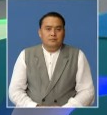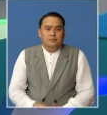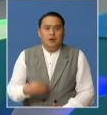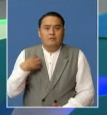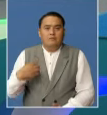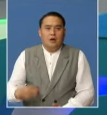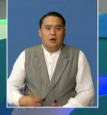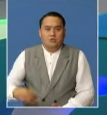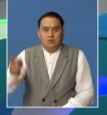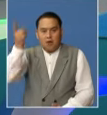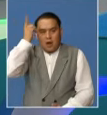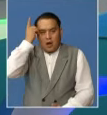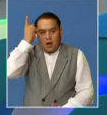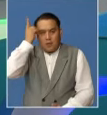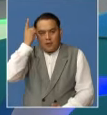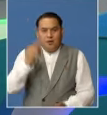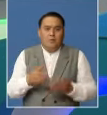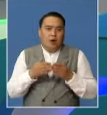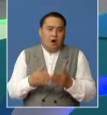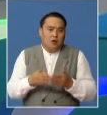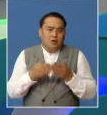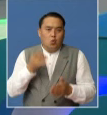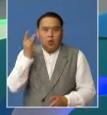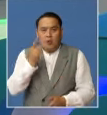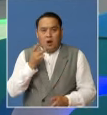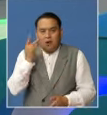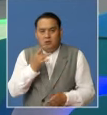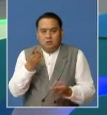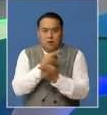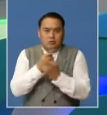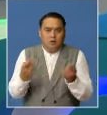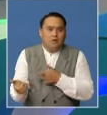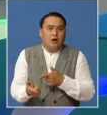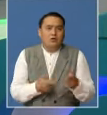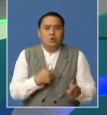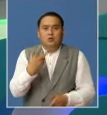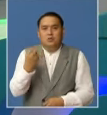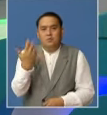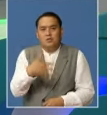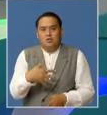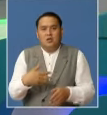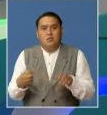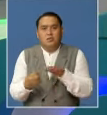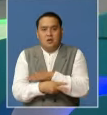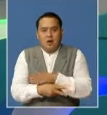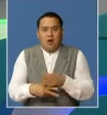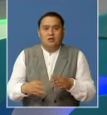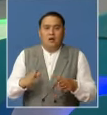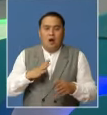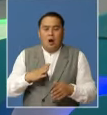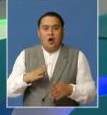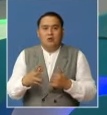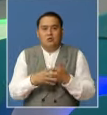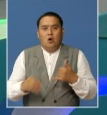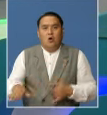Франция, Германия, Ирландия, Люксембург, Португалия и Румыния заявили о готовности принять 356 мигрантов, находящихся на